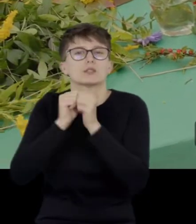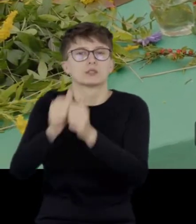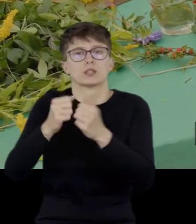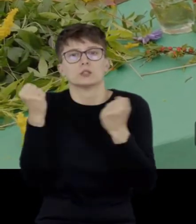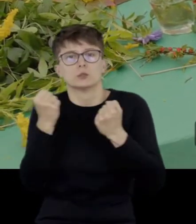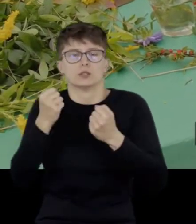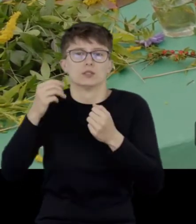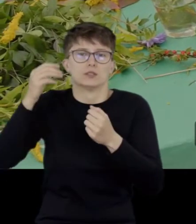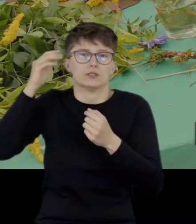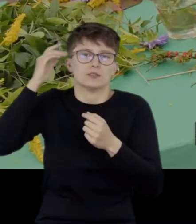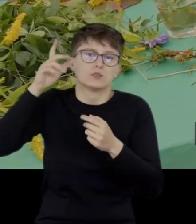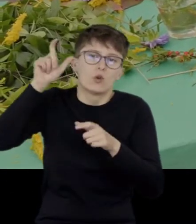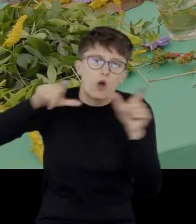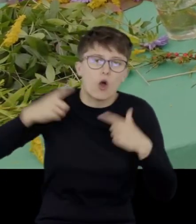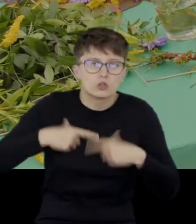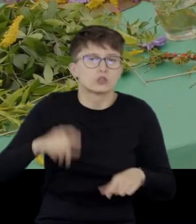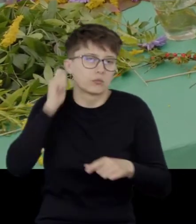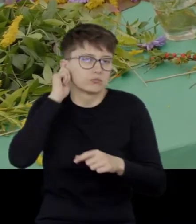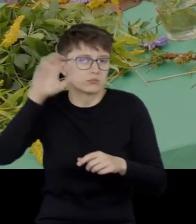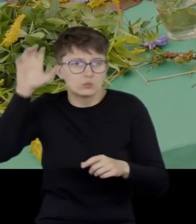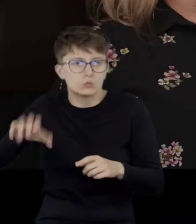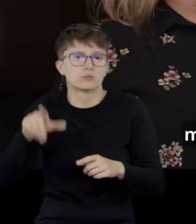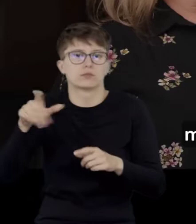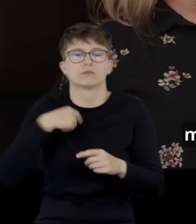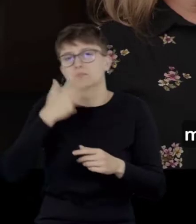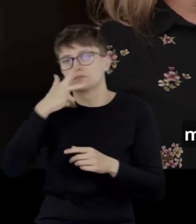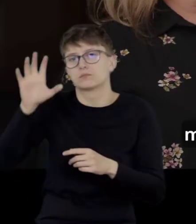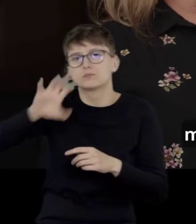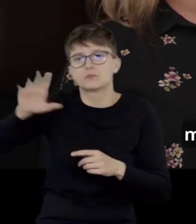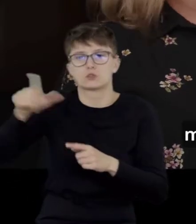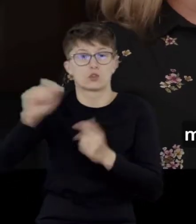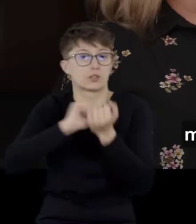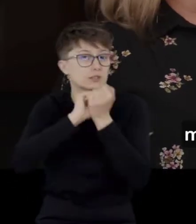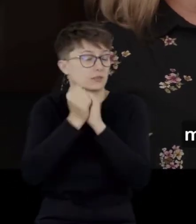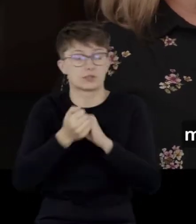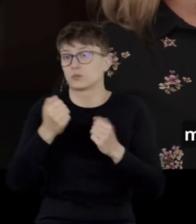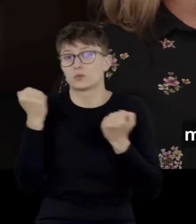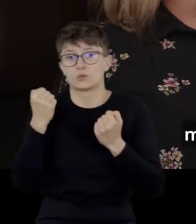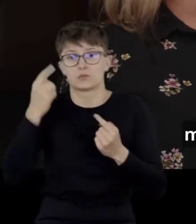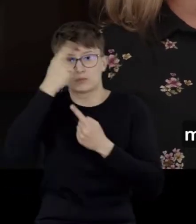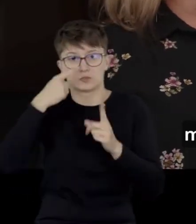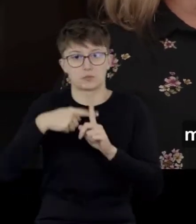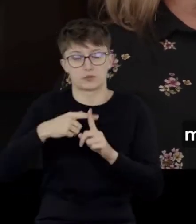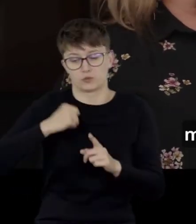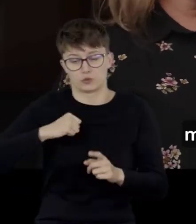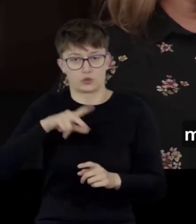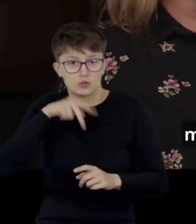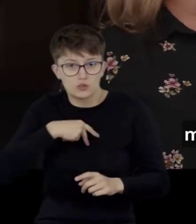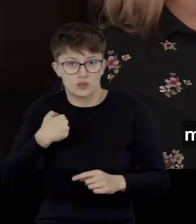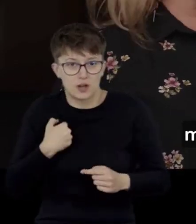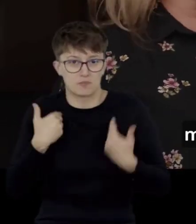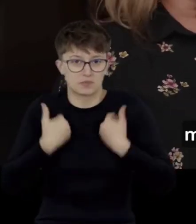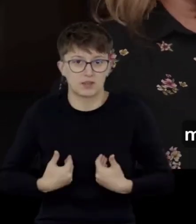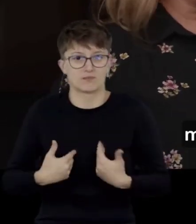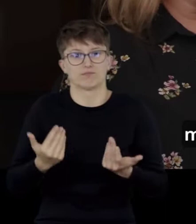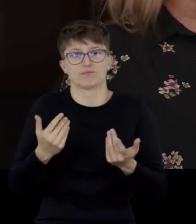grupy rodzin z wyzwaniami, uczestniczki, mam taki ogląd, że zmieniły nastawienie